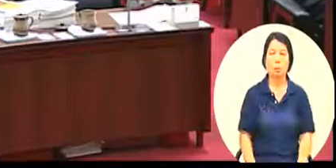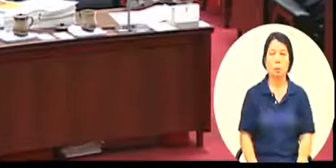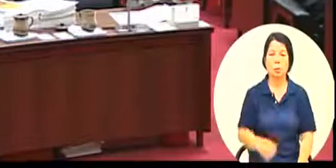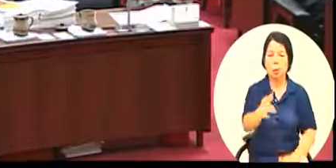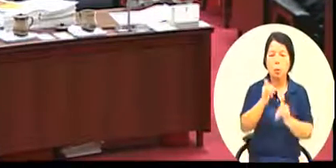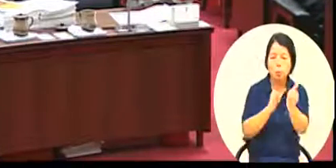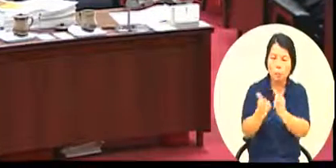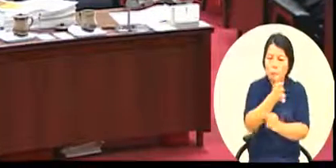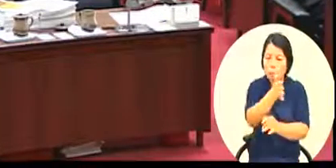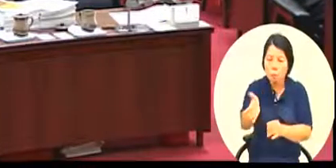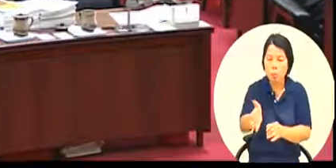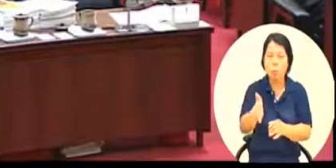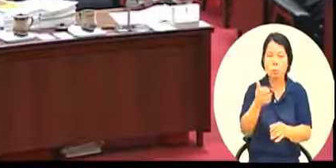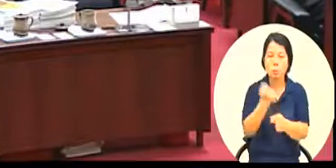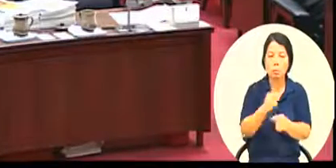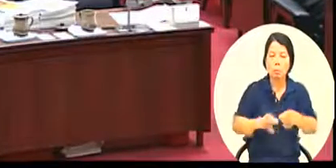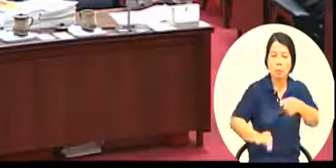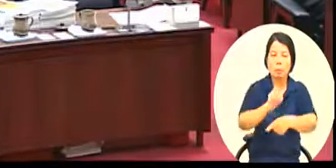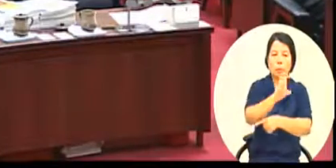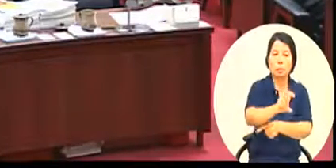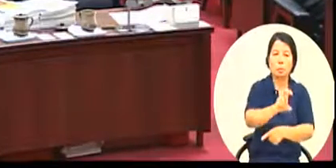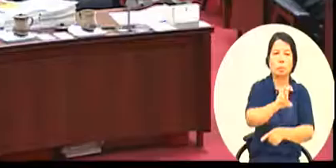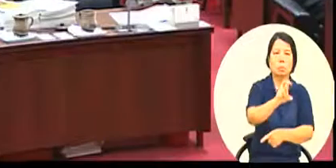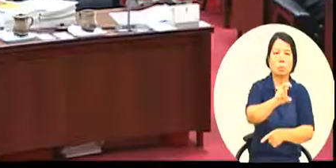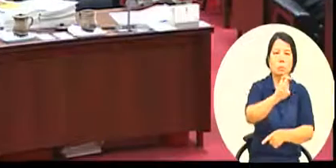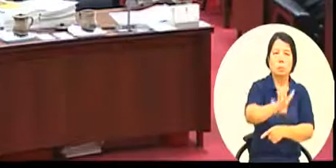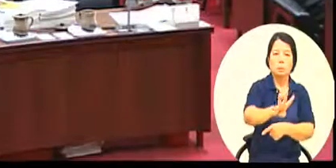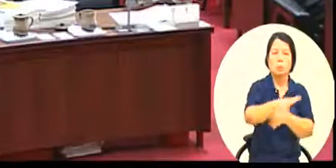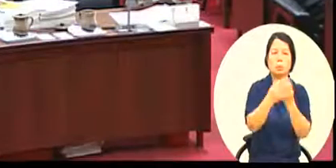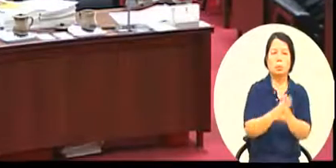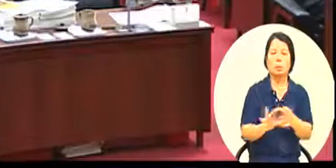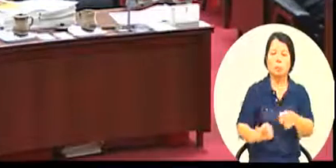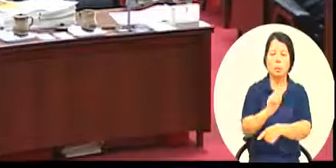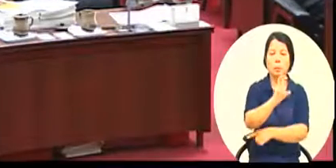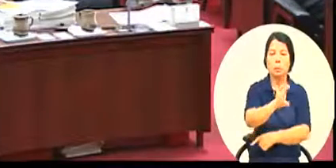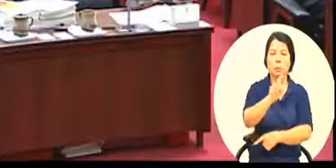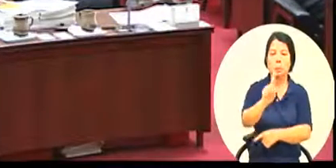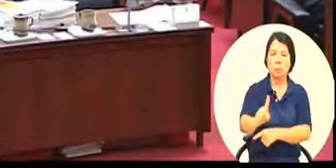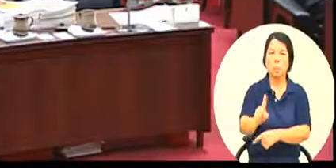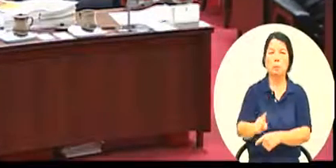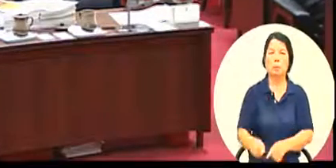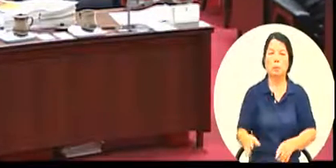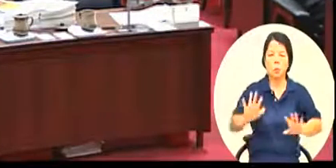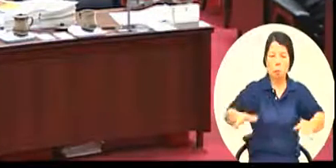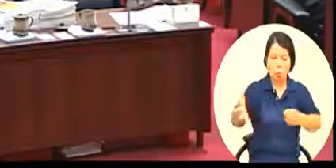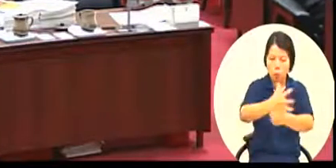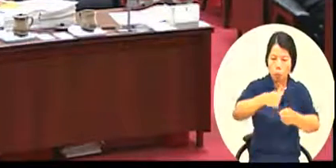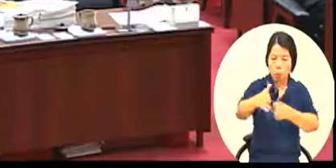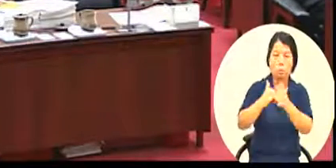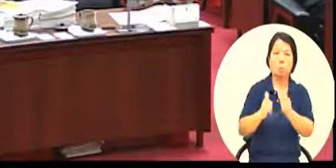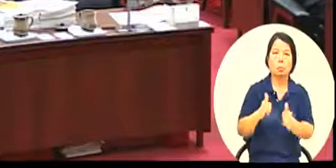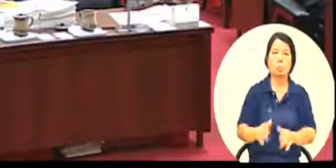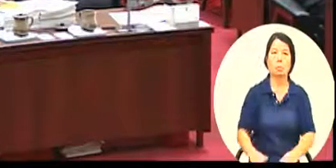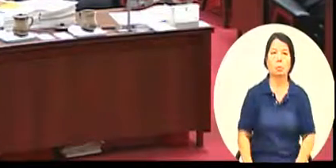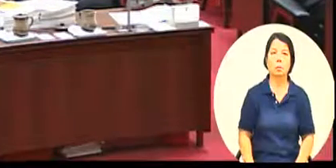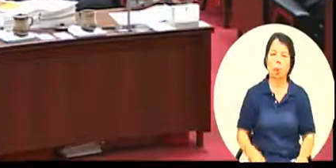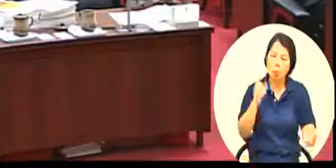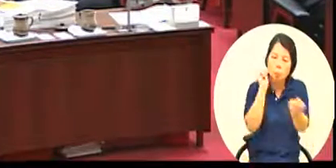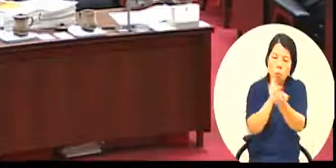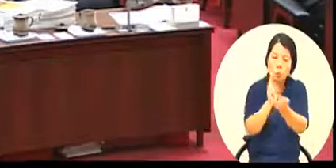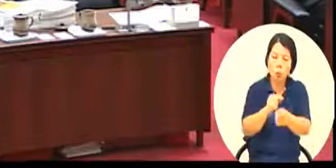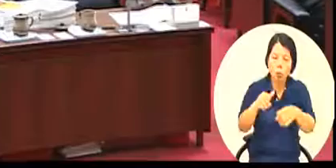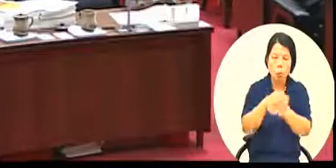调做出来，有74%，也有71%。今天我们全国的人民，今天对于整